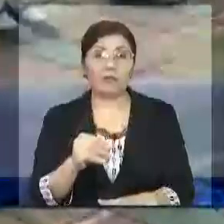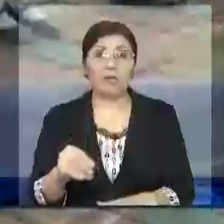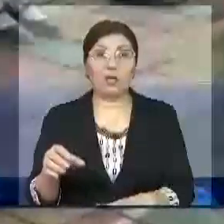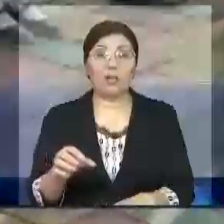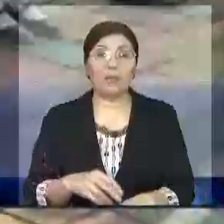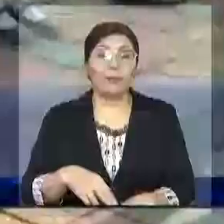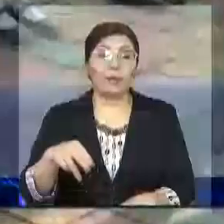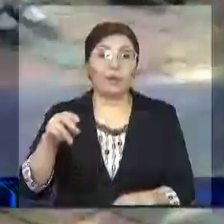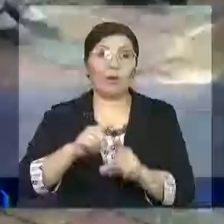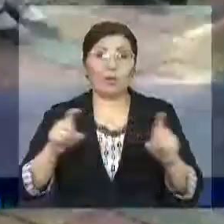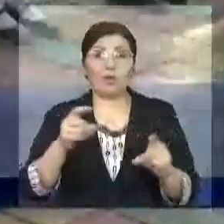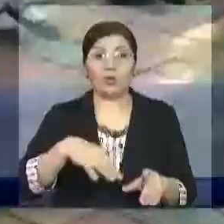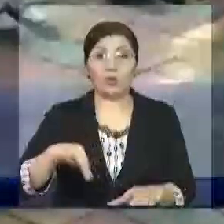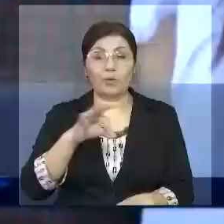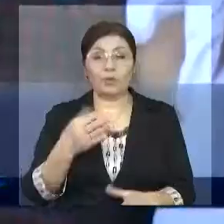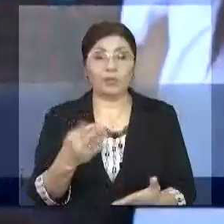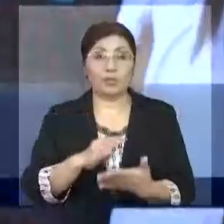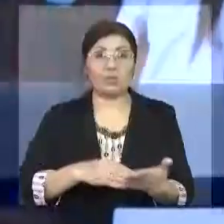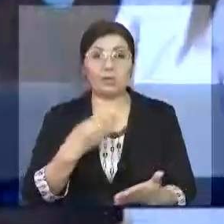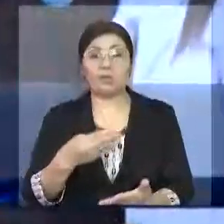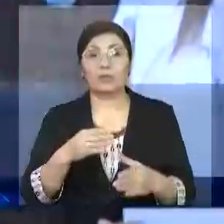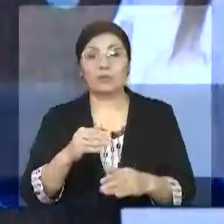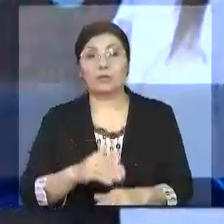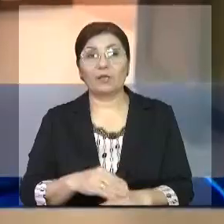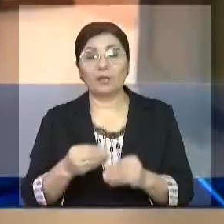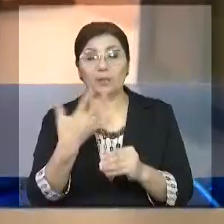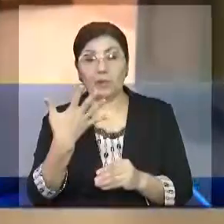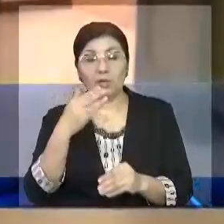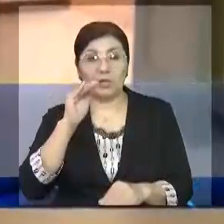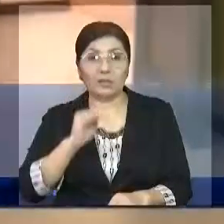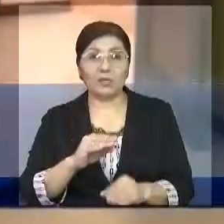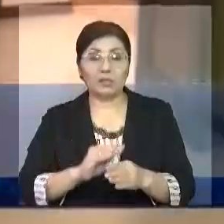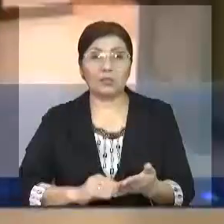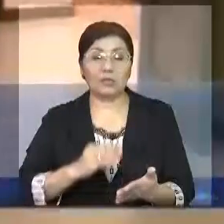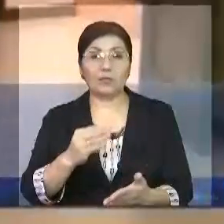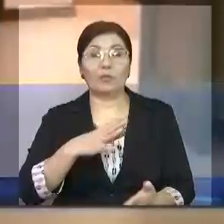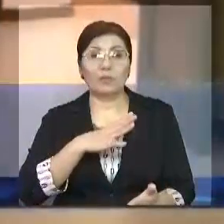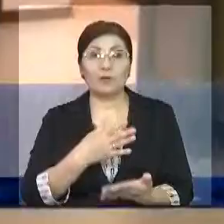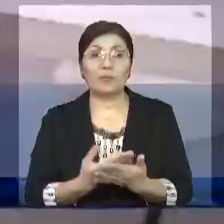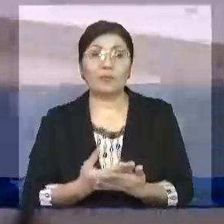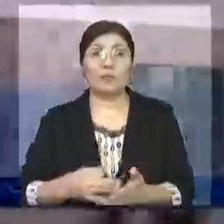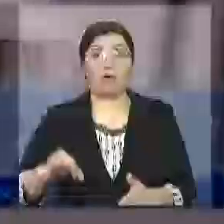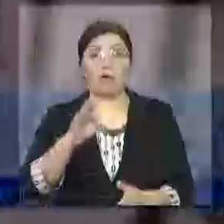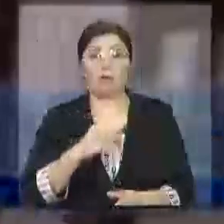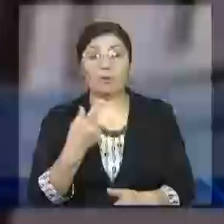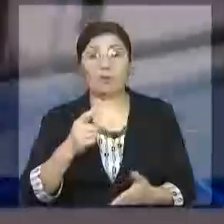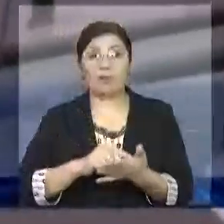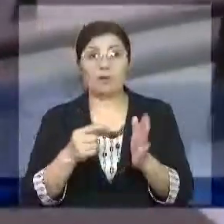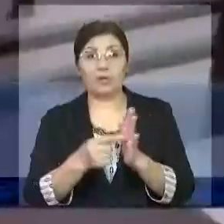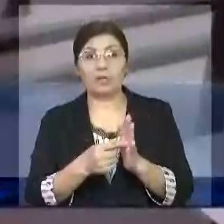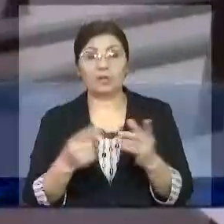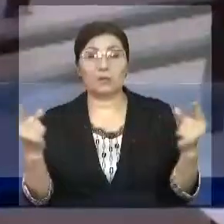региона. В настоящее время заявки оставили родители более 15 тысяч детей. В теории по области в первый класс должны принять